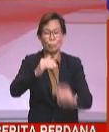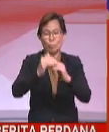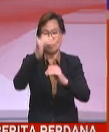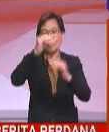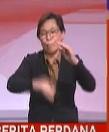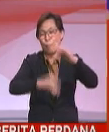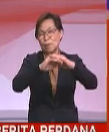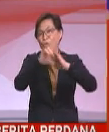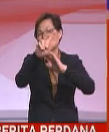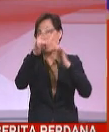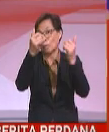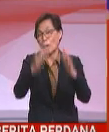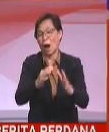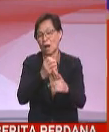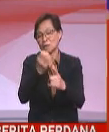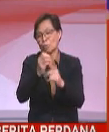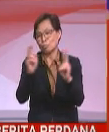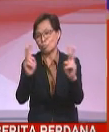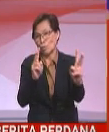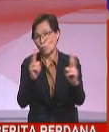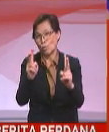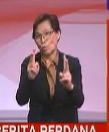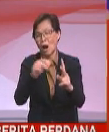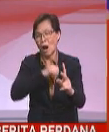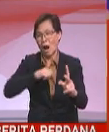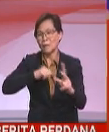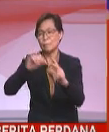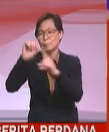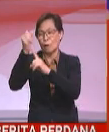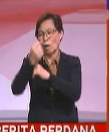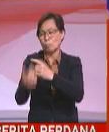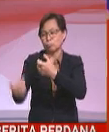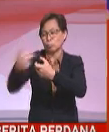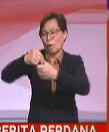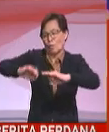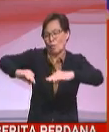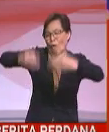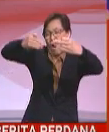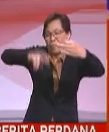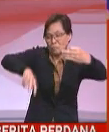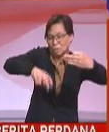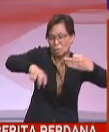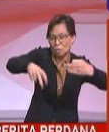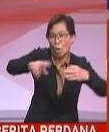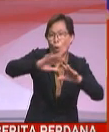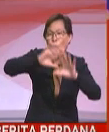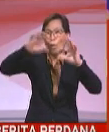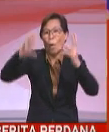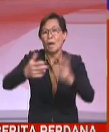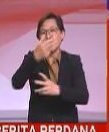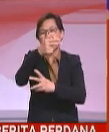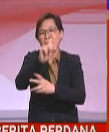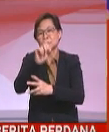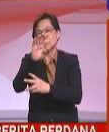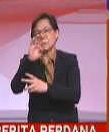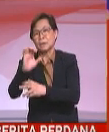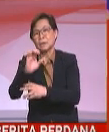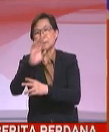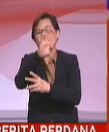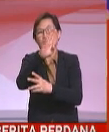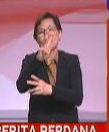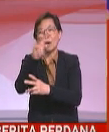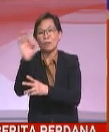pemain atau berguna bagi setiap ahli persatuan layak untuk mendaki final jelajah dunia hcbc beda BF